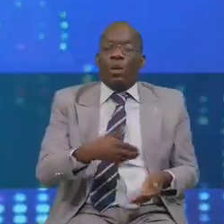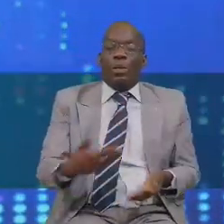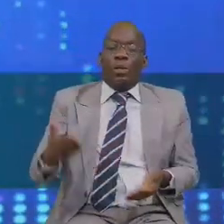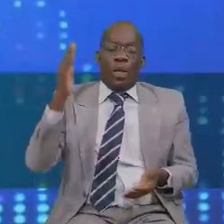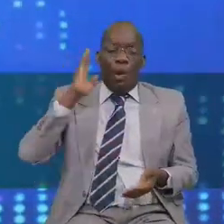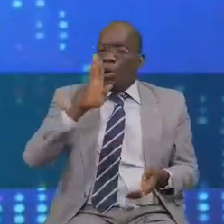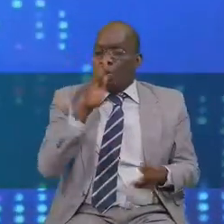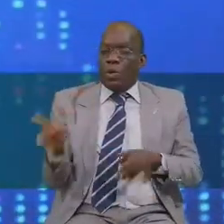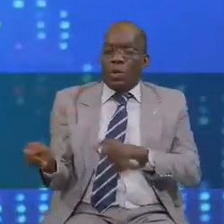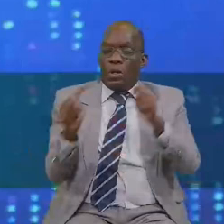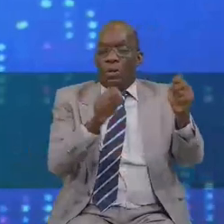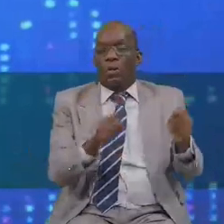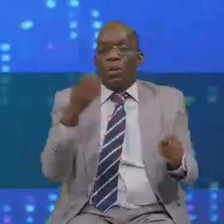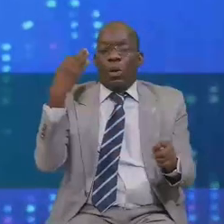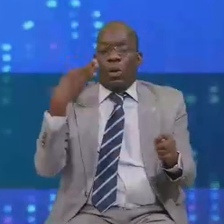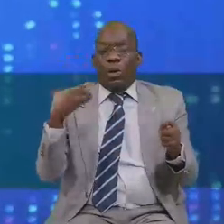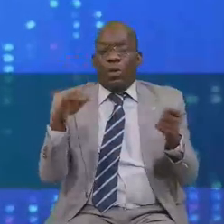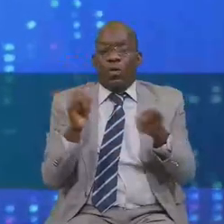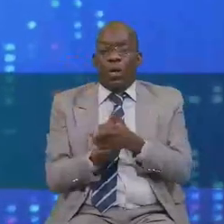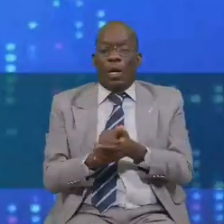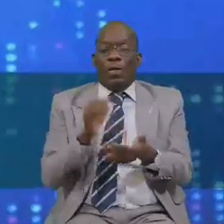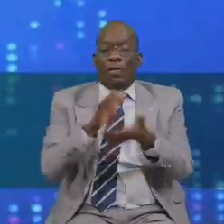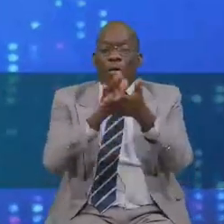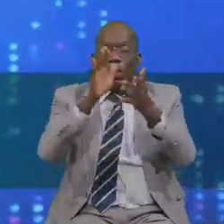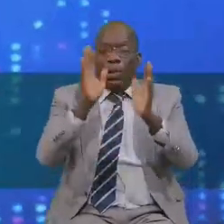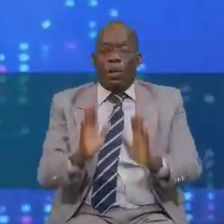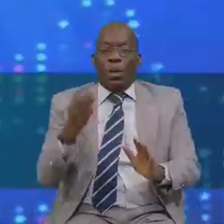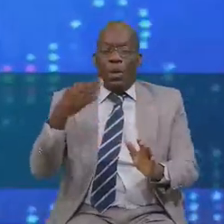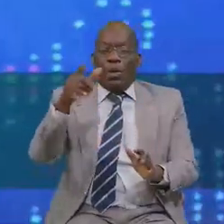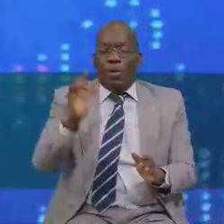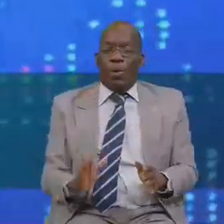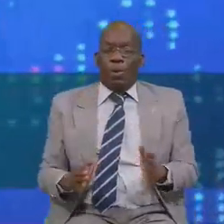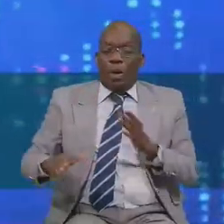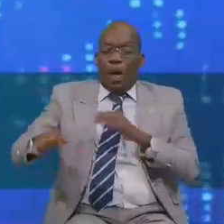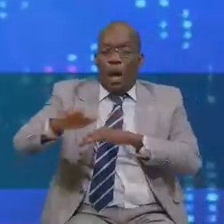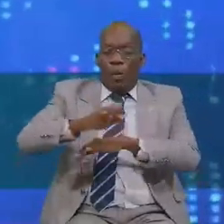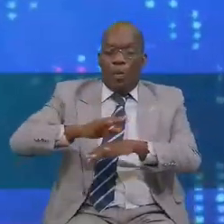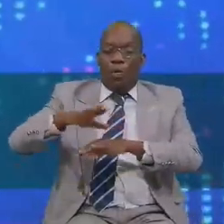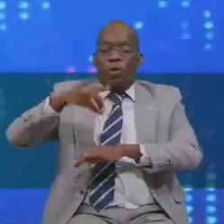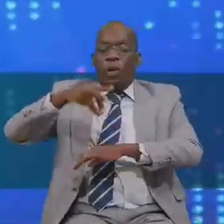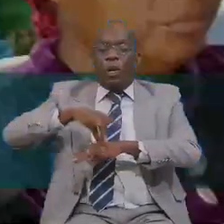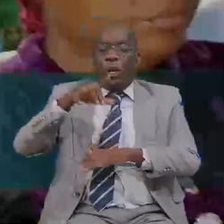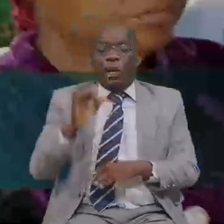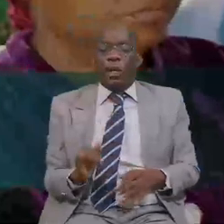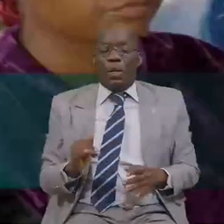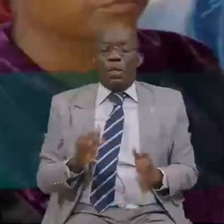transport de ce saint de Dieu au-delà des attentes terrestres.